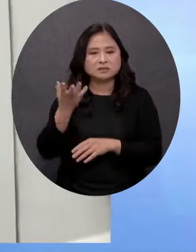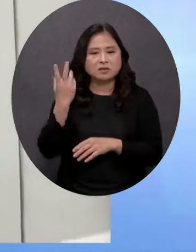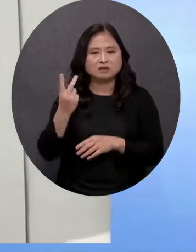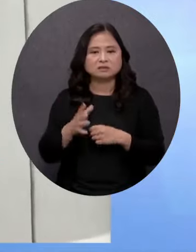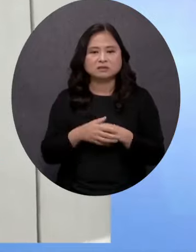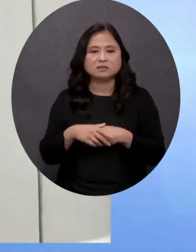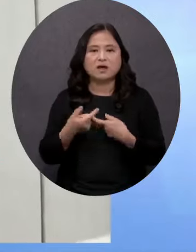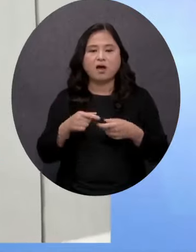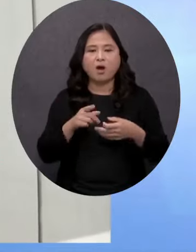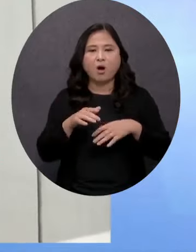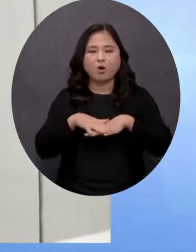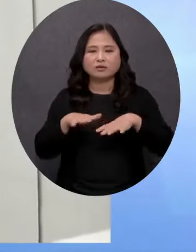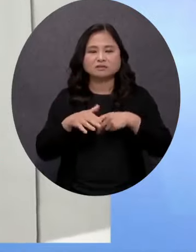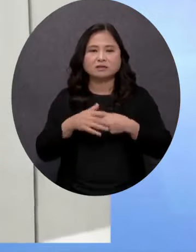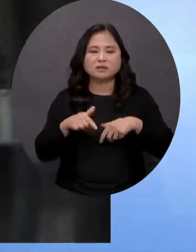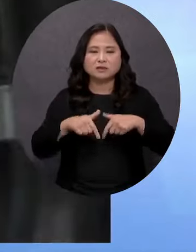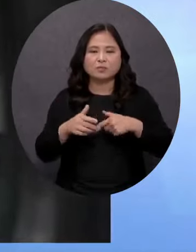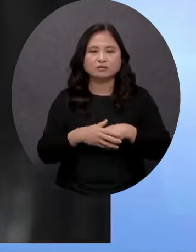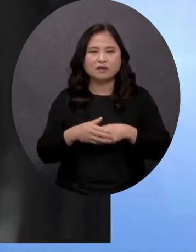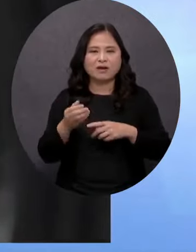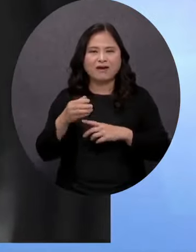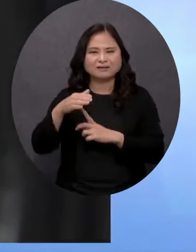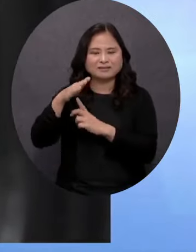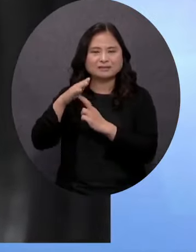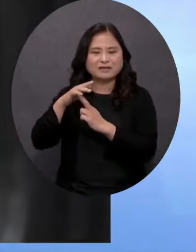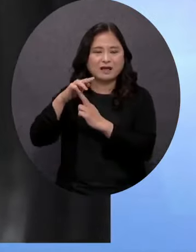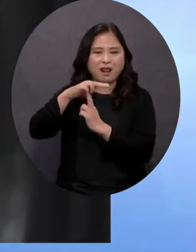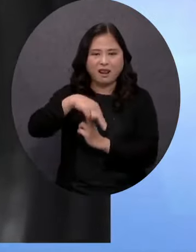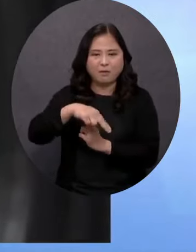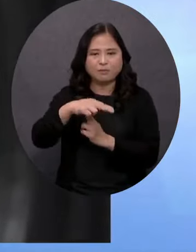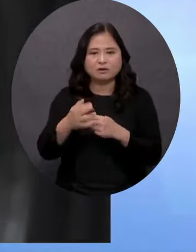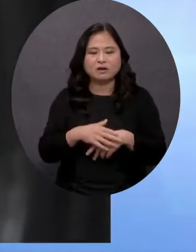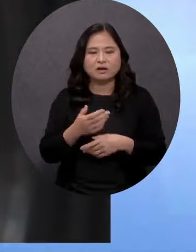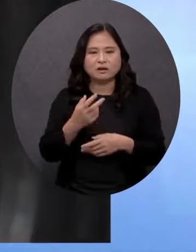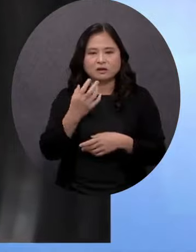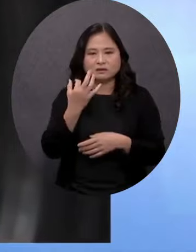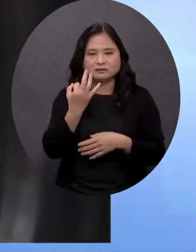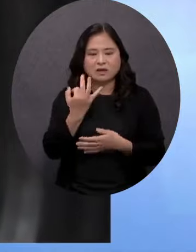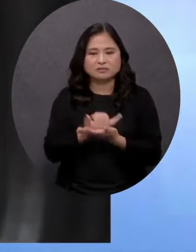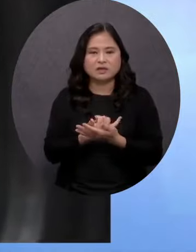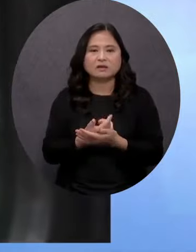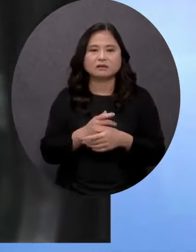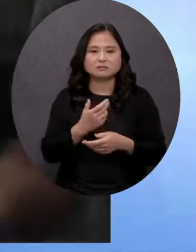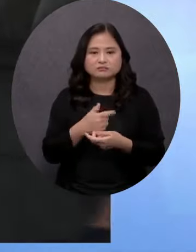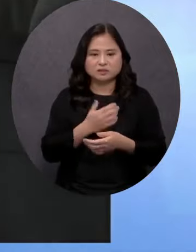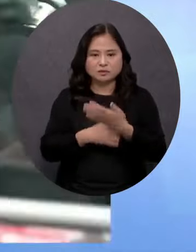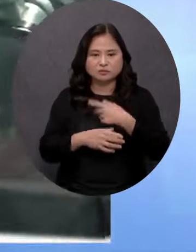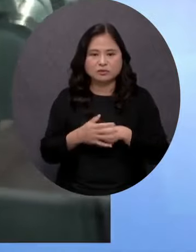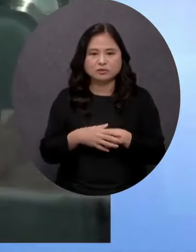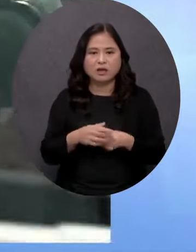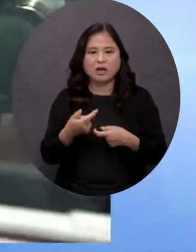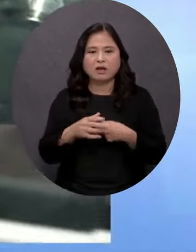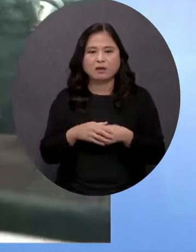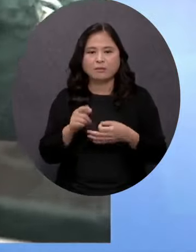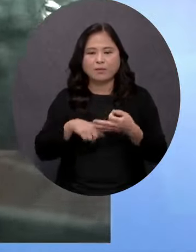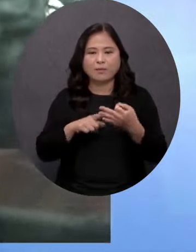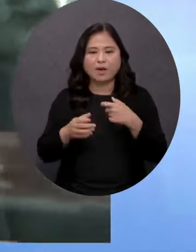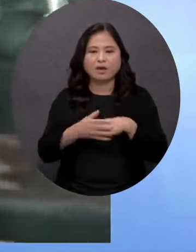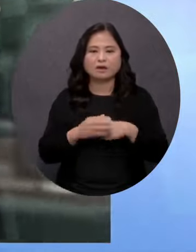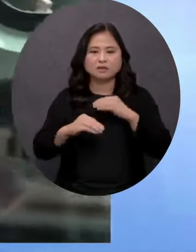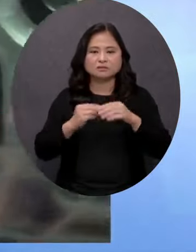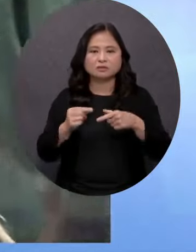林天秤造成三死六伤的工业意外，日前被捕的地盘总承建商精进建筑有限公司时